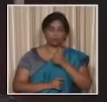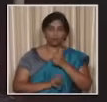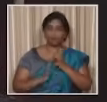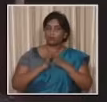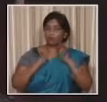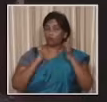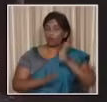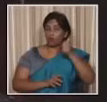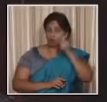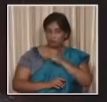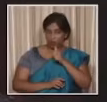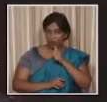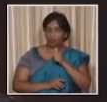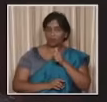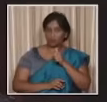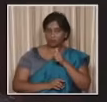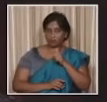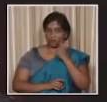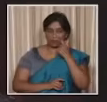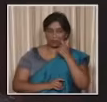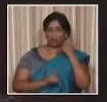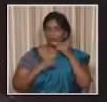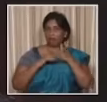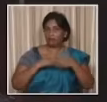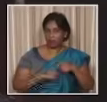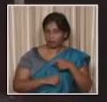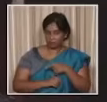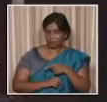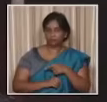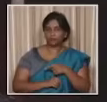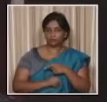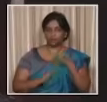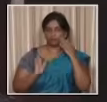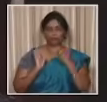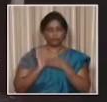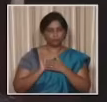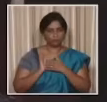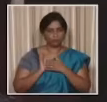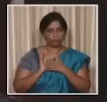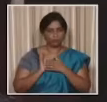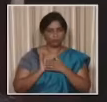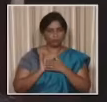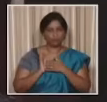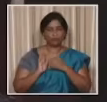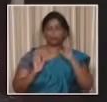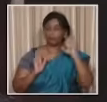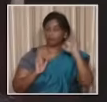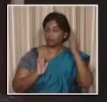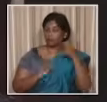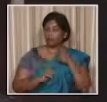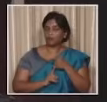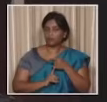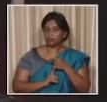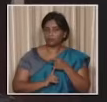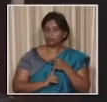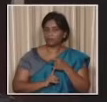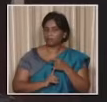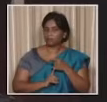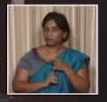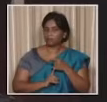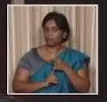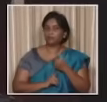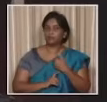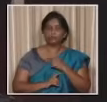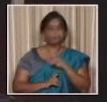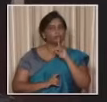මහා හොරකමක් සිදුලා තිබෙන කාරණා. ඉතින් විශේෂයෙන්ම